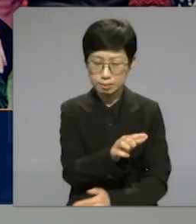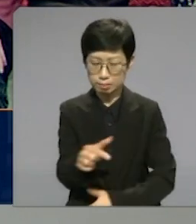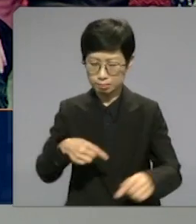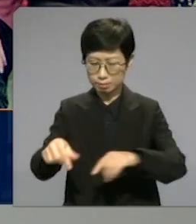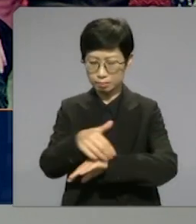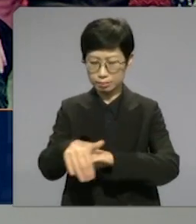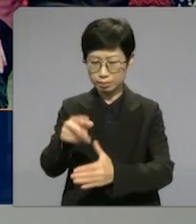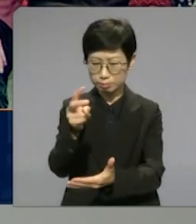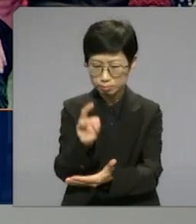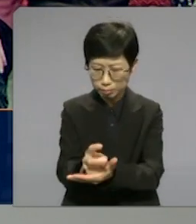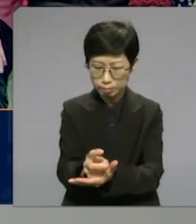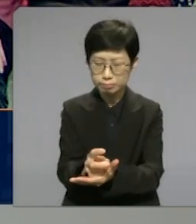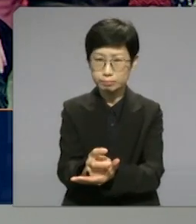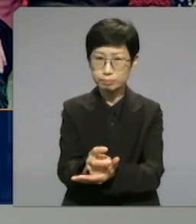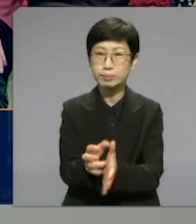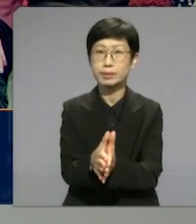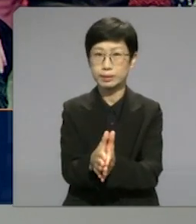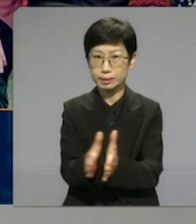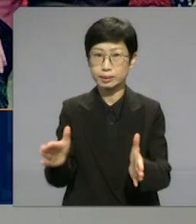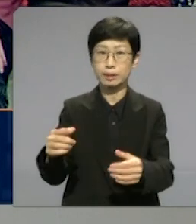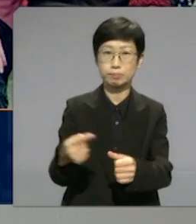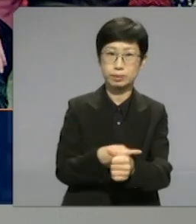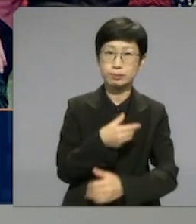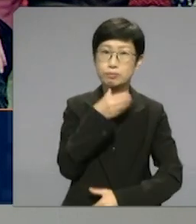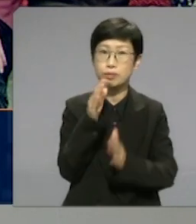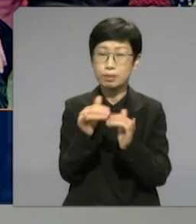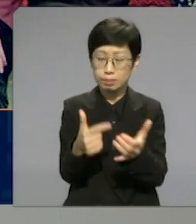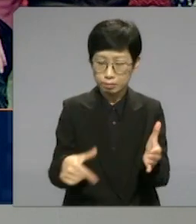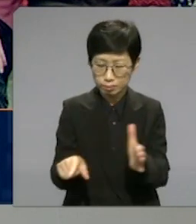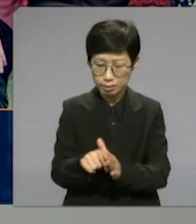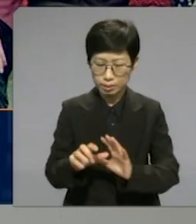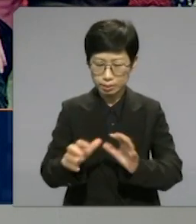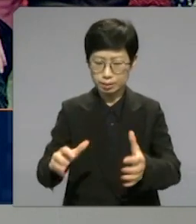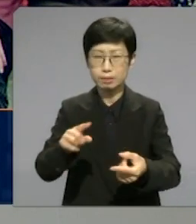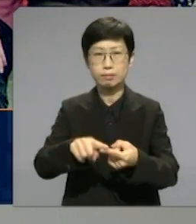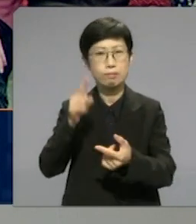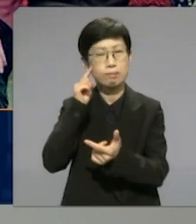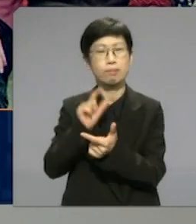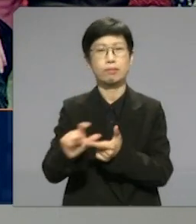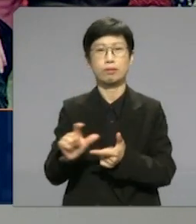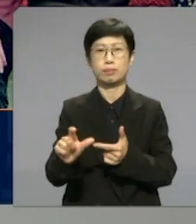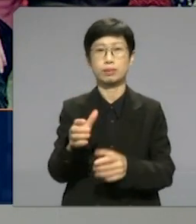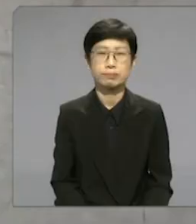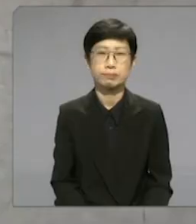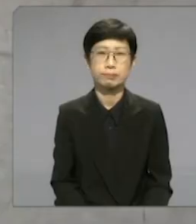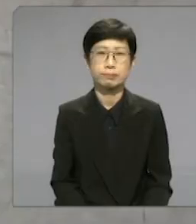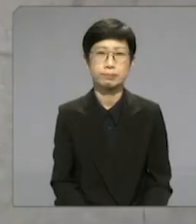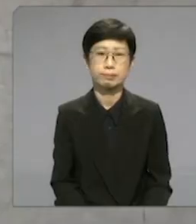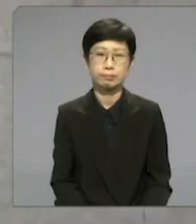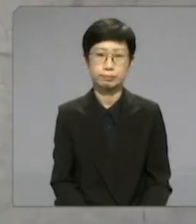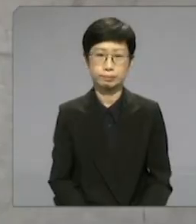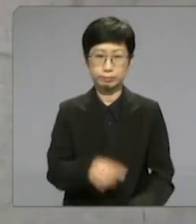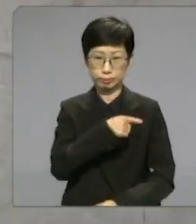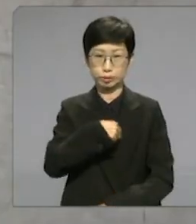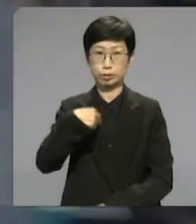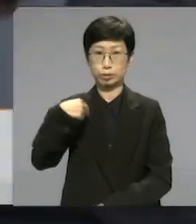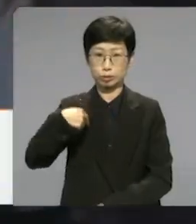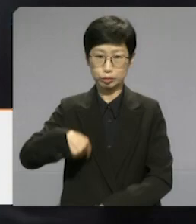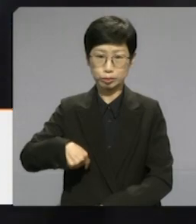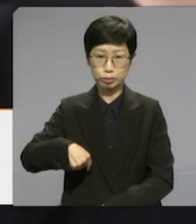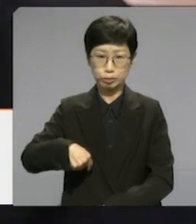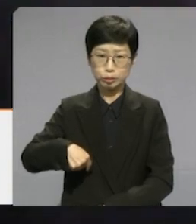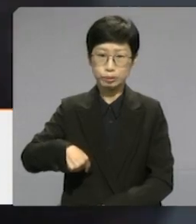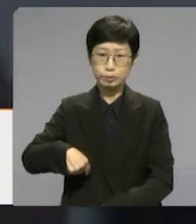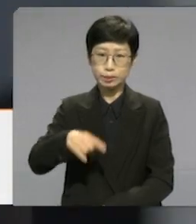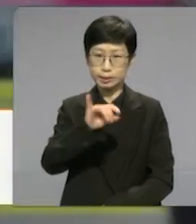제도를 도입하며 이른바 노인을 위한 나라를 고민하고 있습니다. 정진호 월드리포터입니다. 중국 닝샤오이족